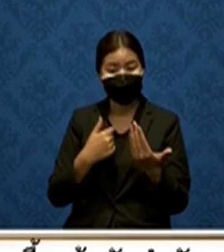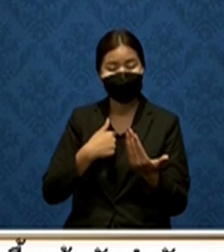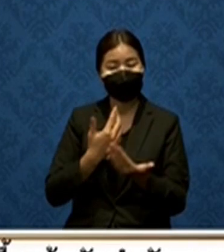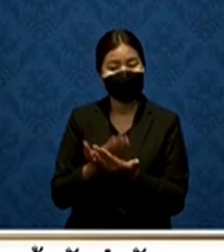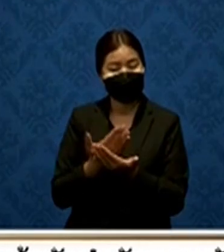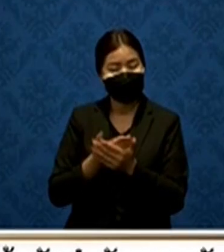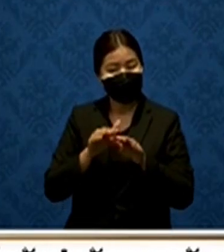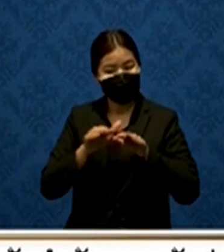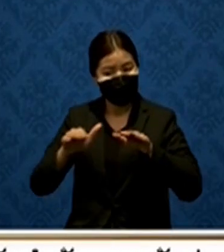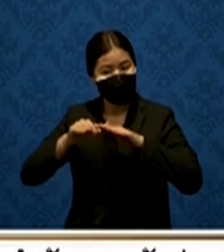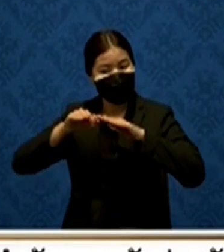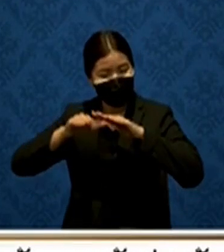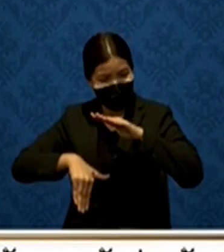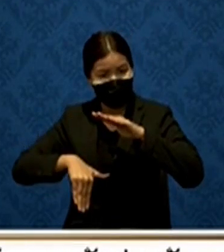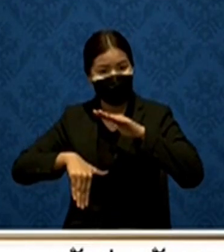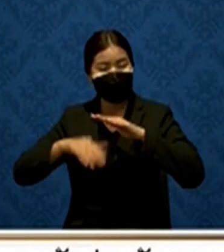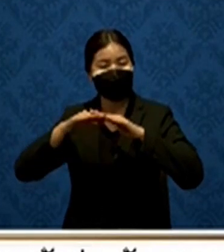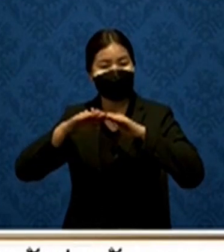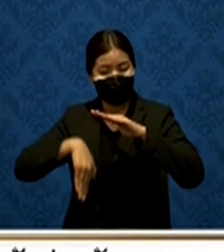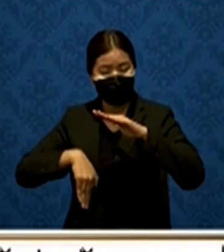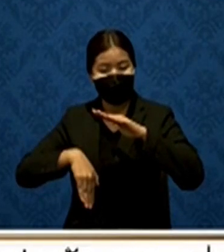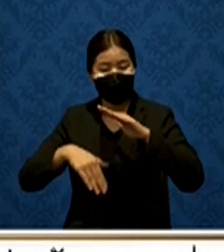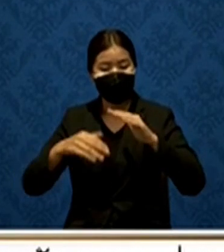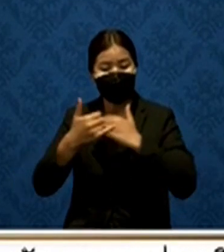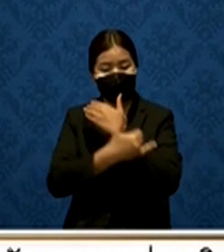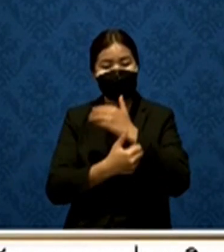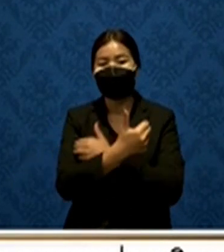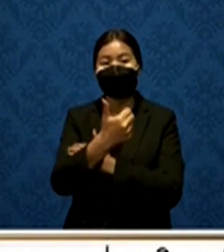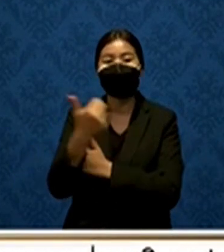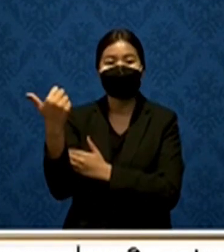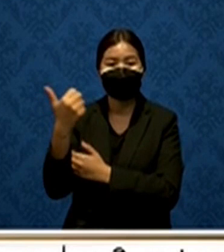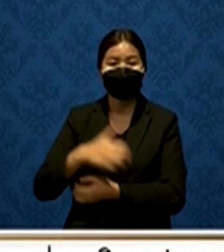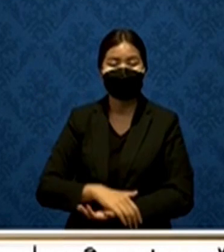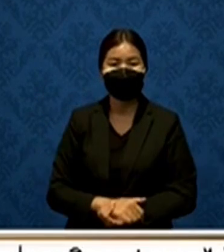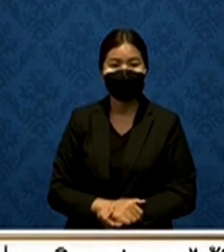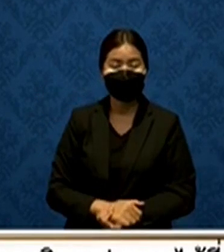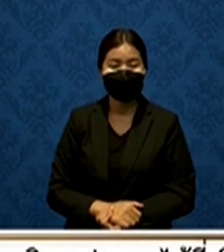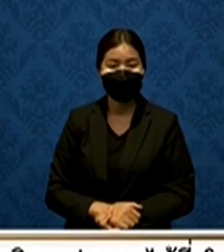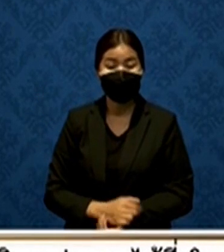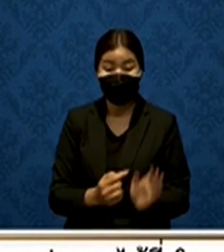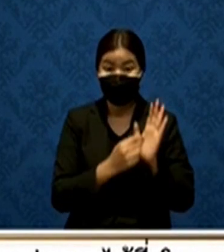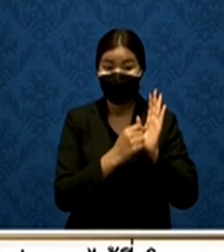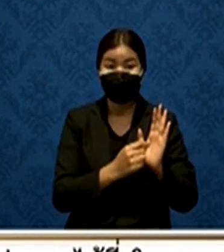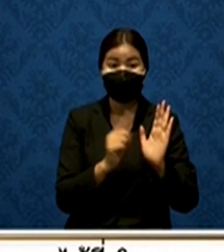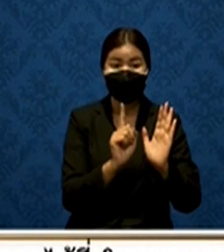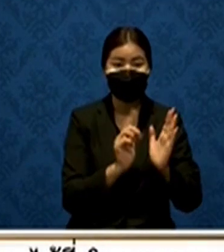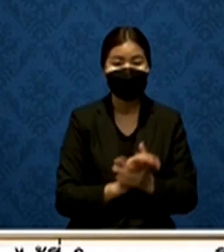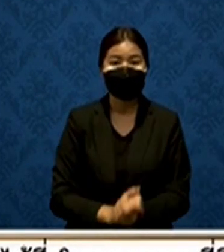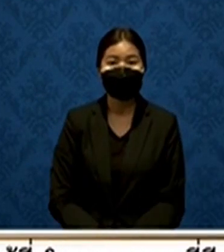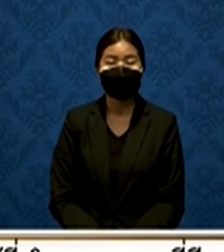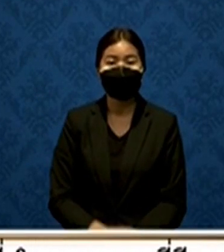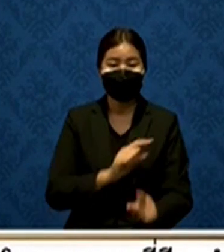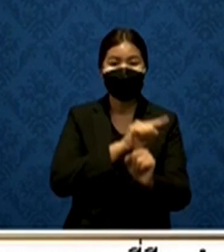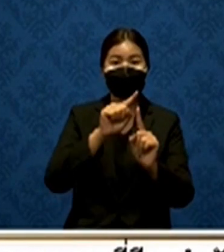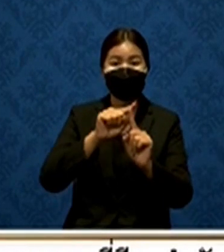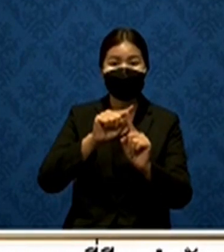ราคาที่ต่ำกว่าหลายประเทศในโลกผมยกตวอย่างเช่นนะครับวันที่